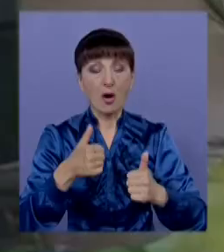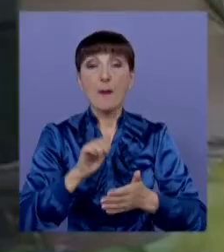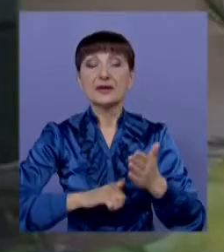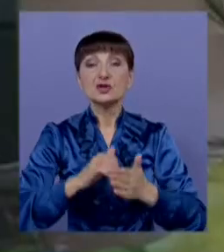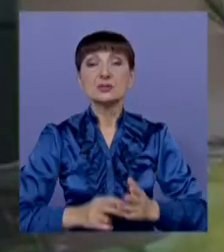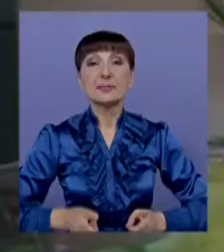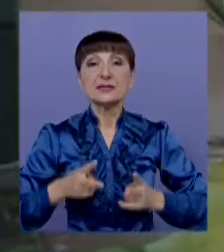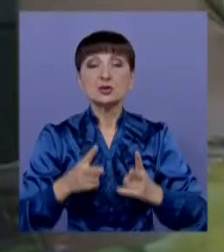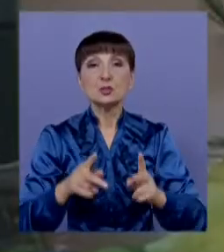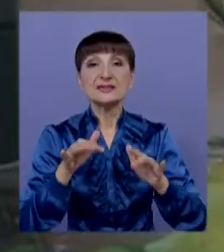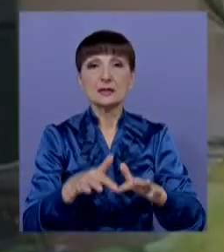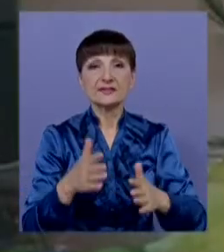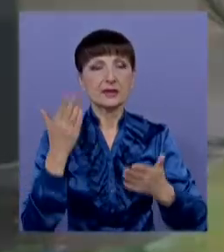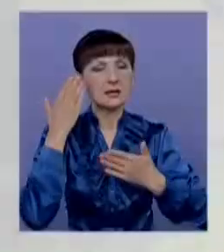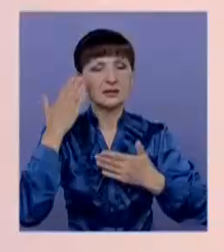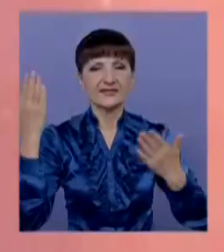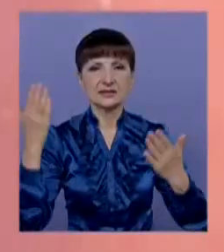преступных действий пока неизвестна.